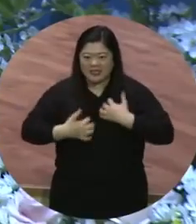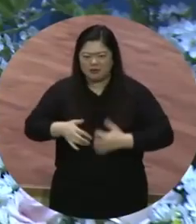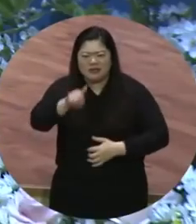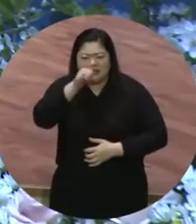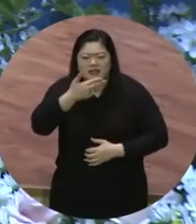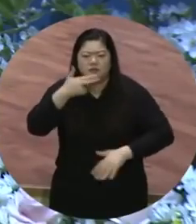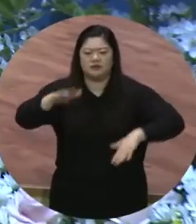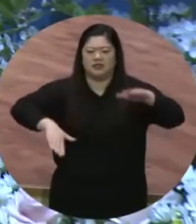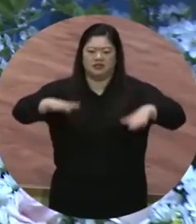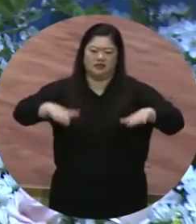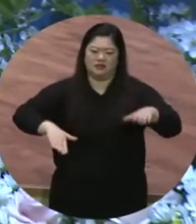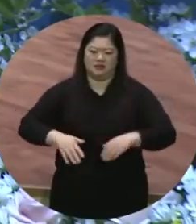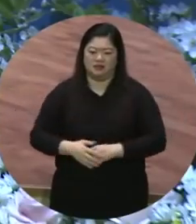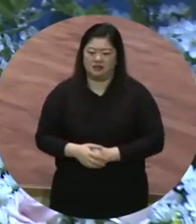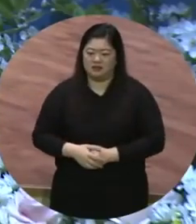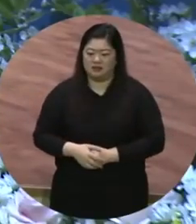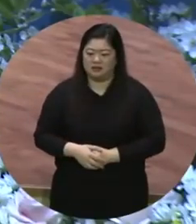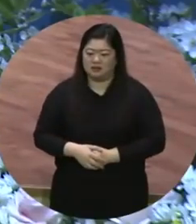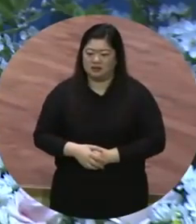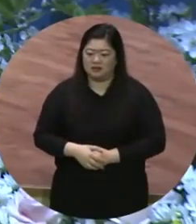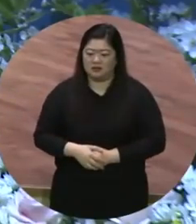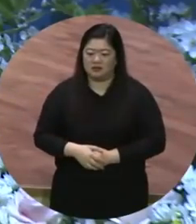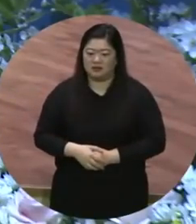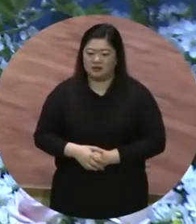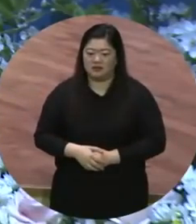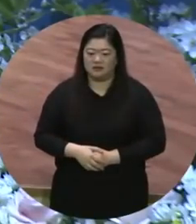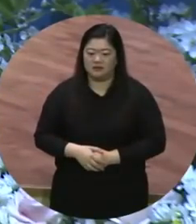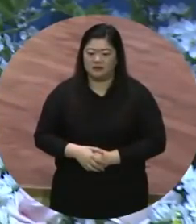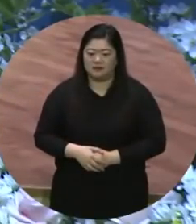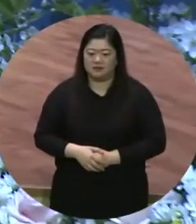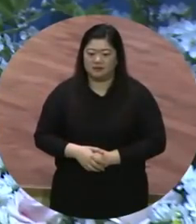겁이 없어요. 미결상 없음.